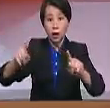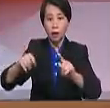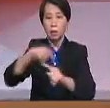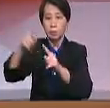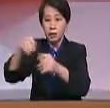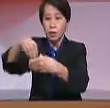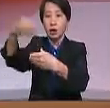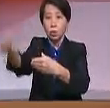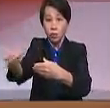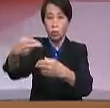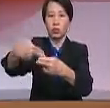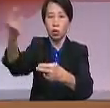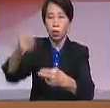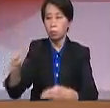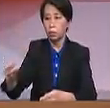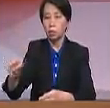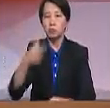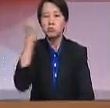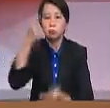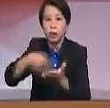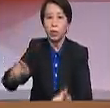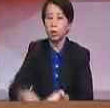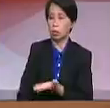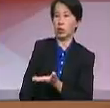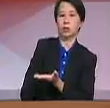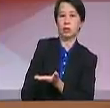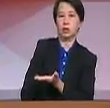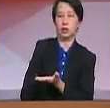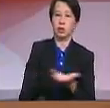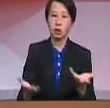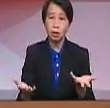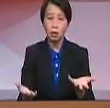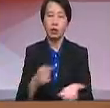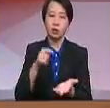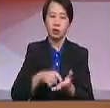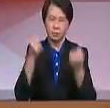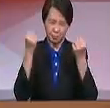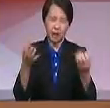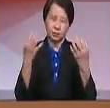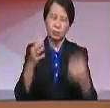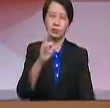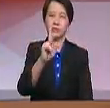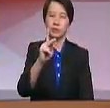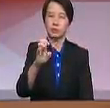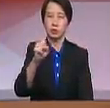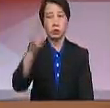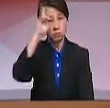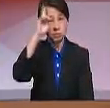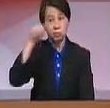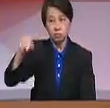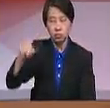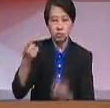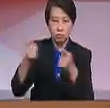nak keluar hotel, mereka tidak mahu membayarnya. Ini banyak ada kes seperti ini